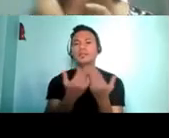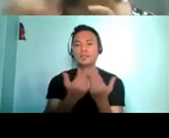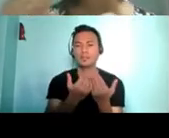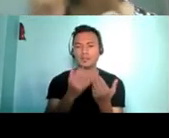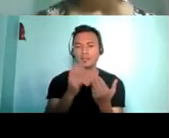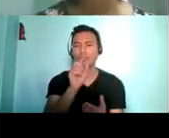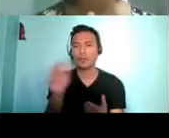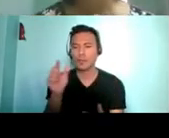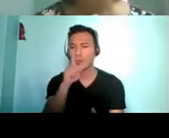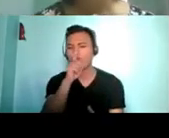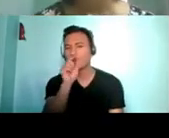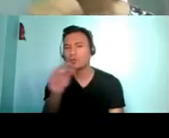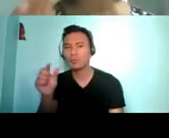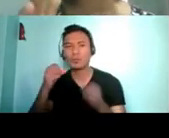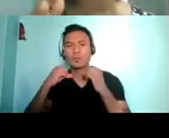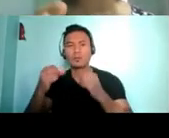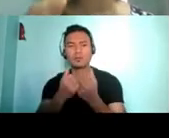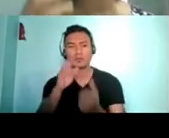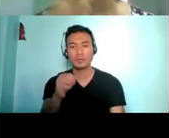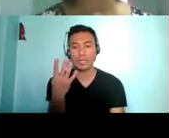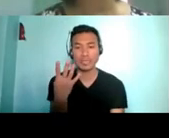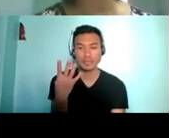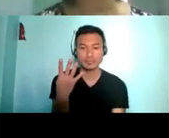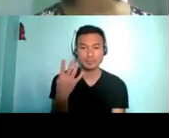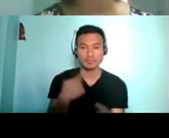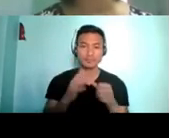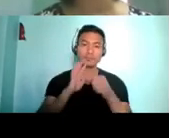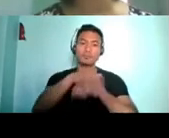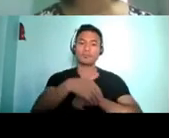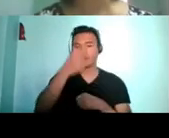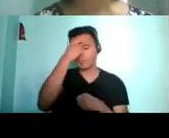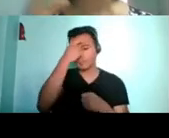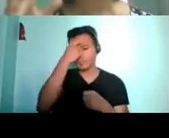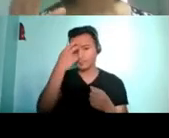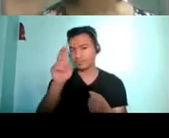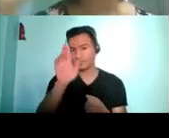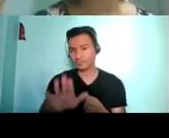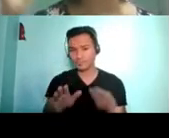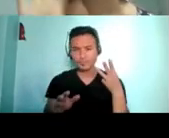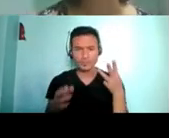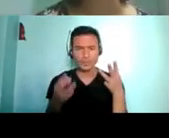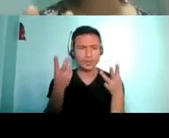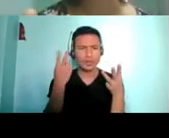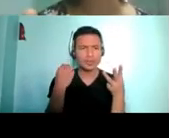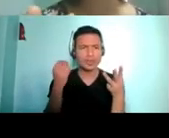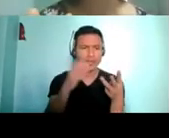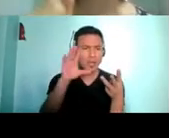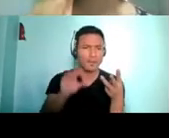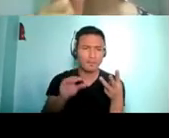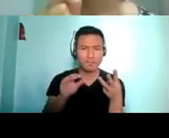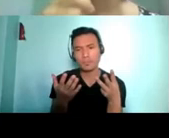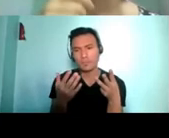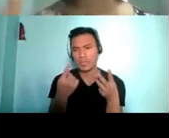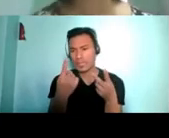शब्द के प्रयोग गर्ने, जस्तै चार भन्यो भने मलाई धेरै पीडा छ भनेको पो हो कि, तिन भनेको अस्ति जति छैन भने हो कि,